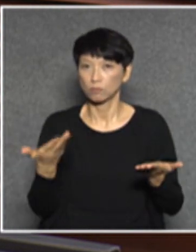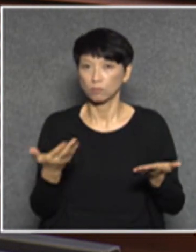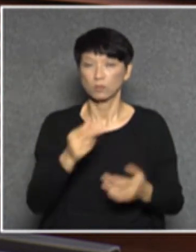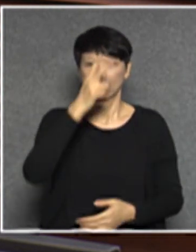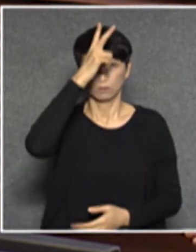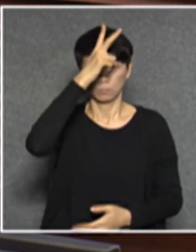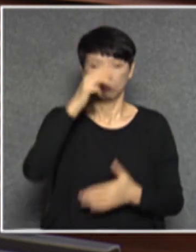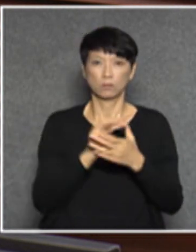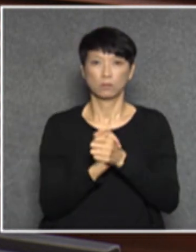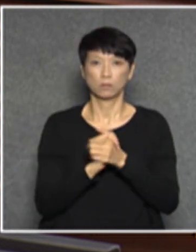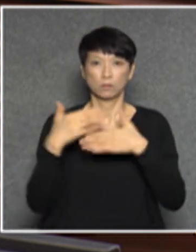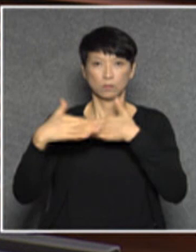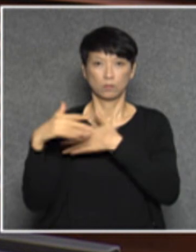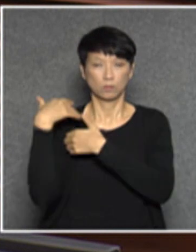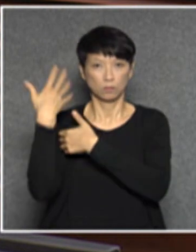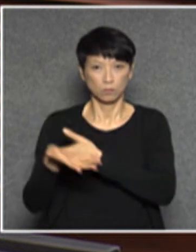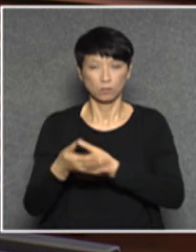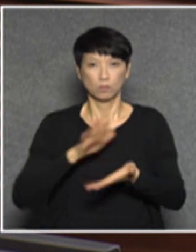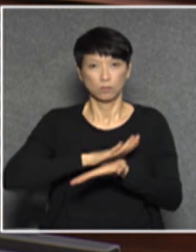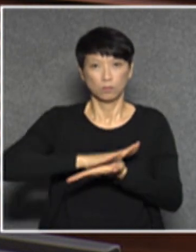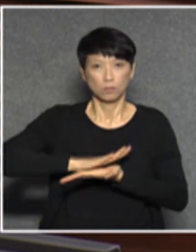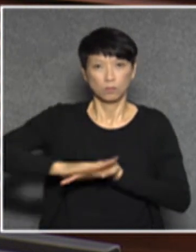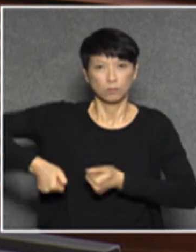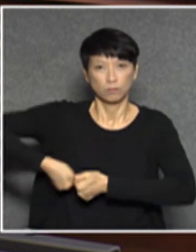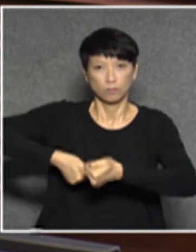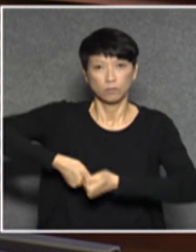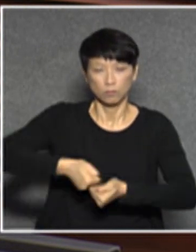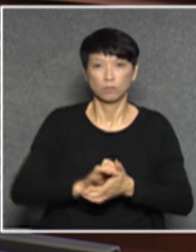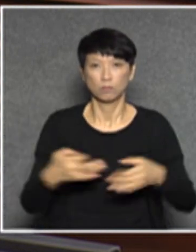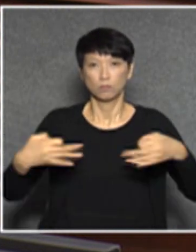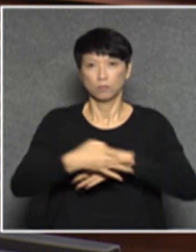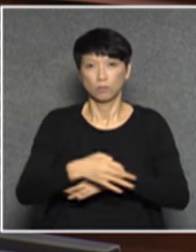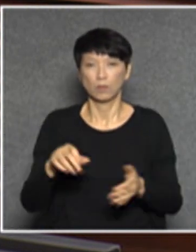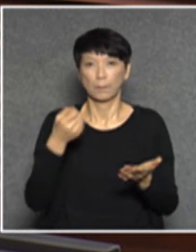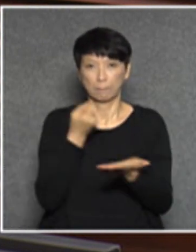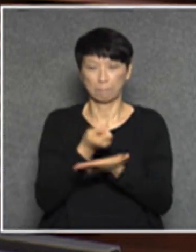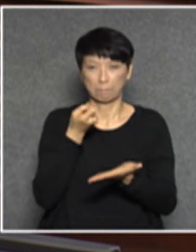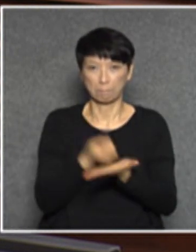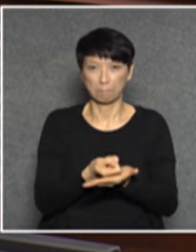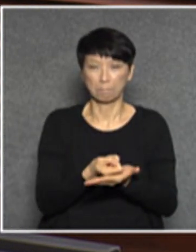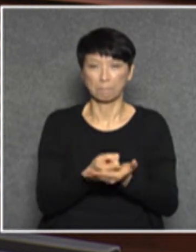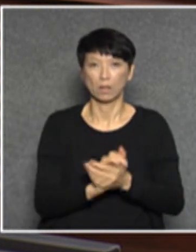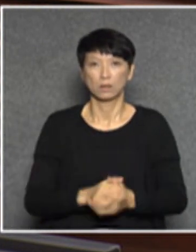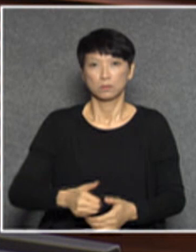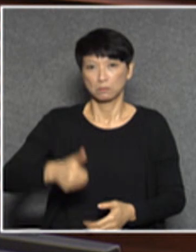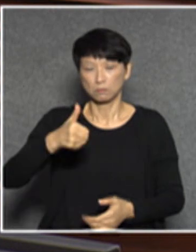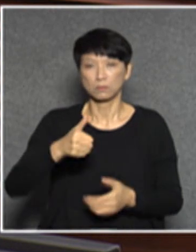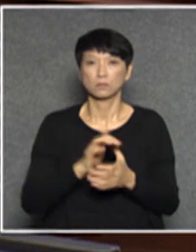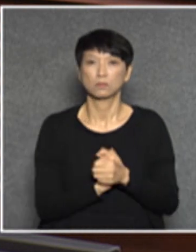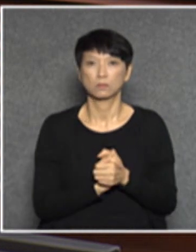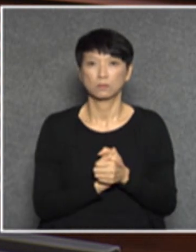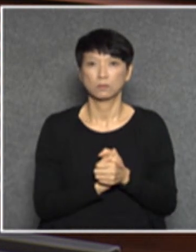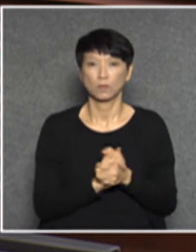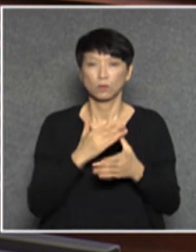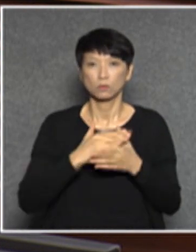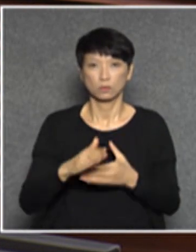喺外判清潔合約嘅時候咧，以價低者得作為最主要考慮。 李慧瓊議員，請你提出你問題。 所以我